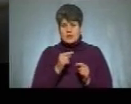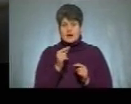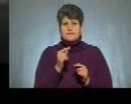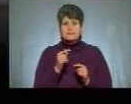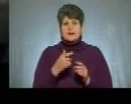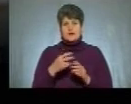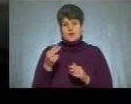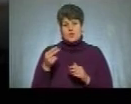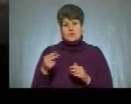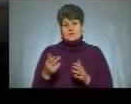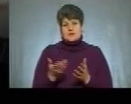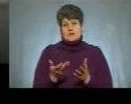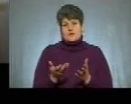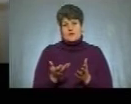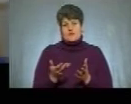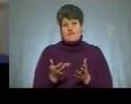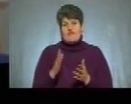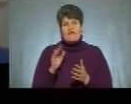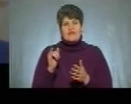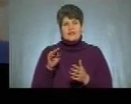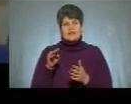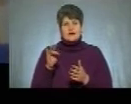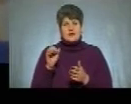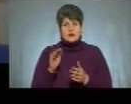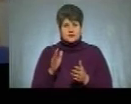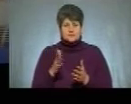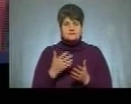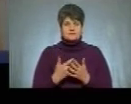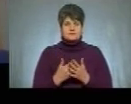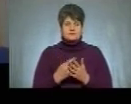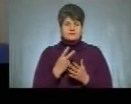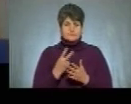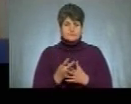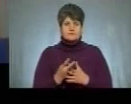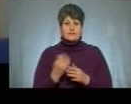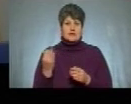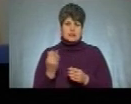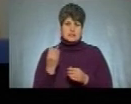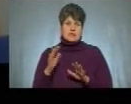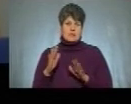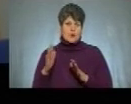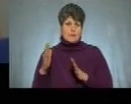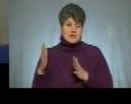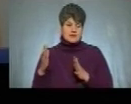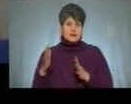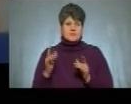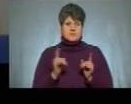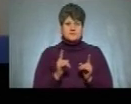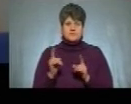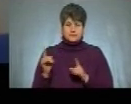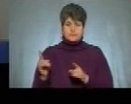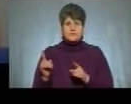десь розпис якогось вітражу отак перекликається такими цікавими моментами, фрагментами, щоб